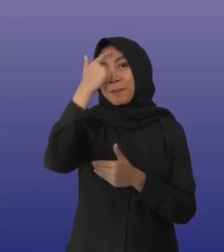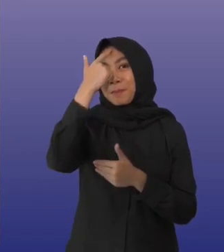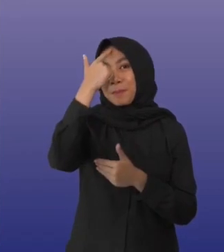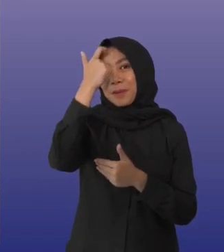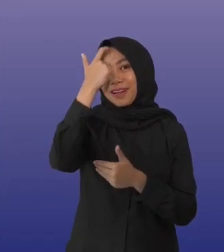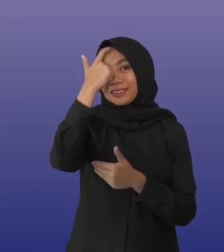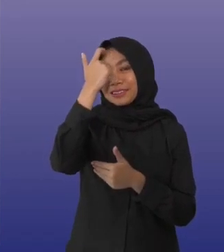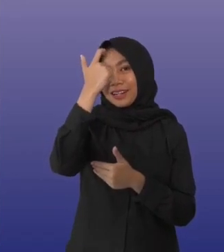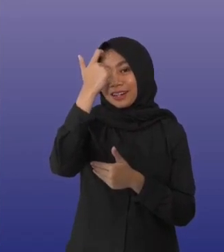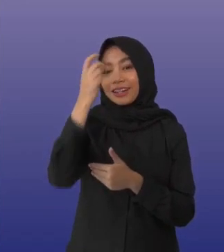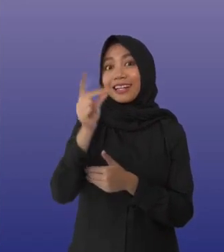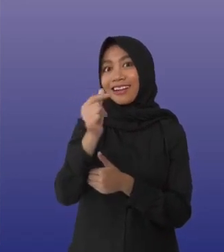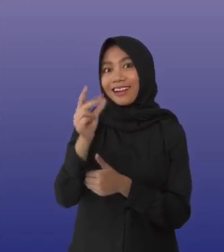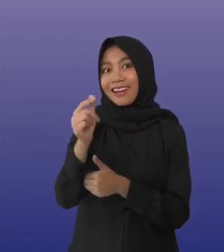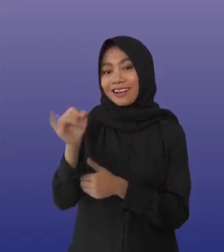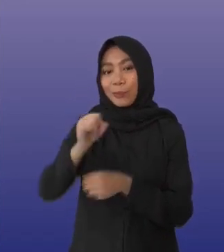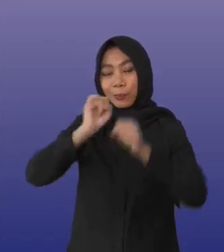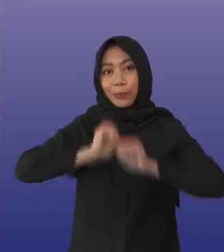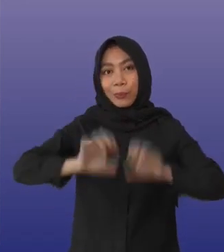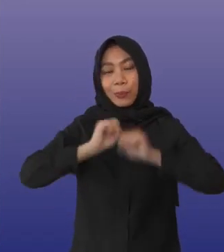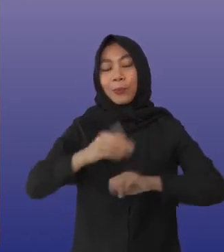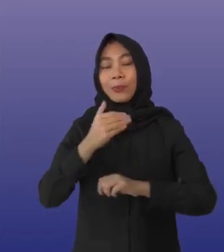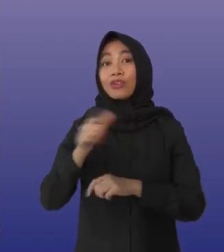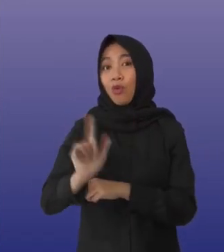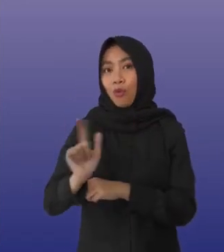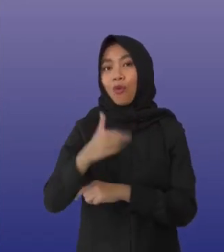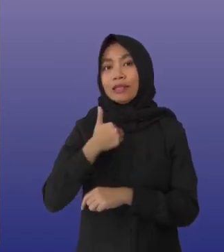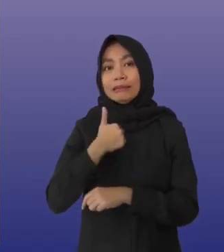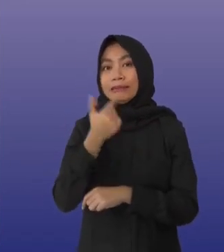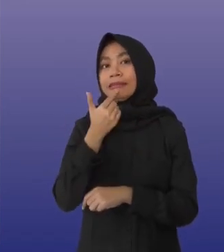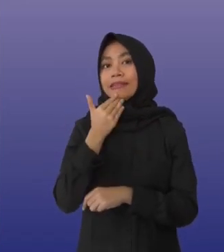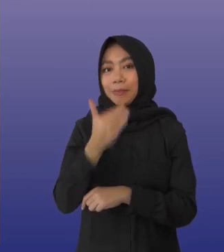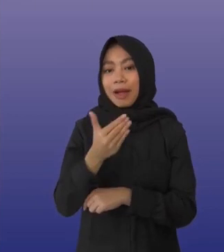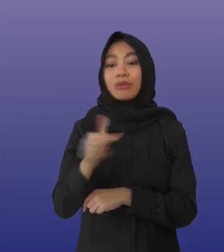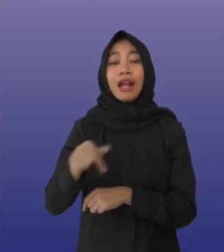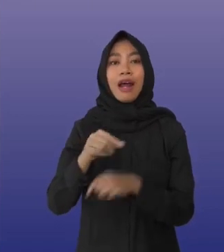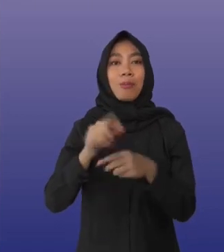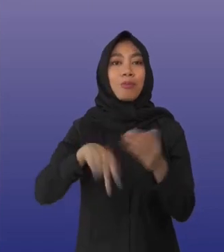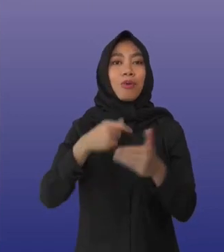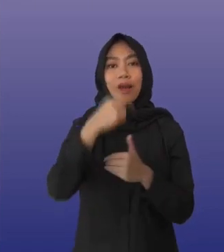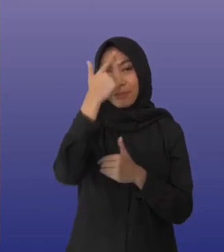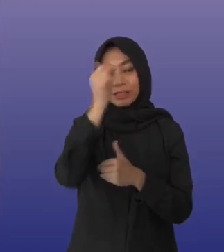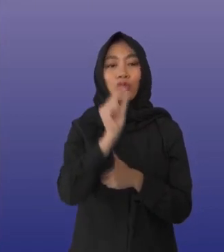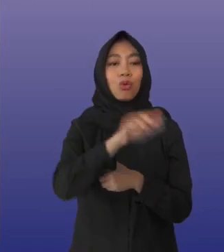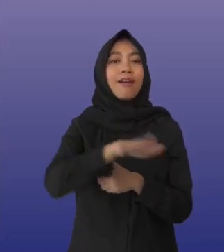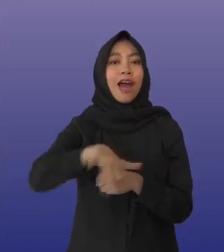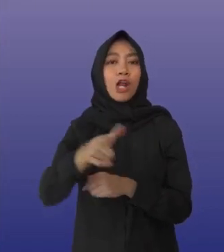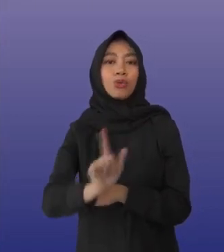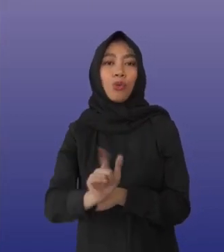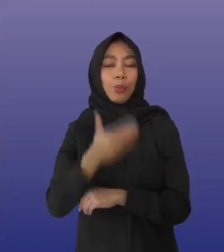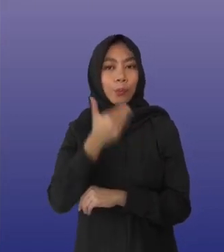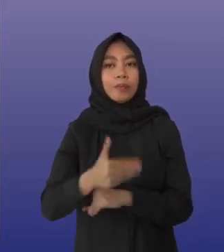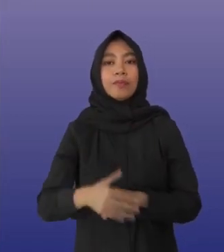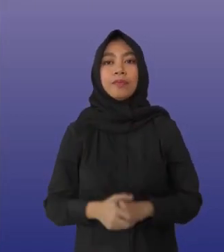yang disiarkan oleh RRI Surakarta untuk anak-anak kita di kota Surakarta. Apresiasi